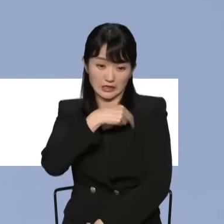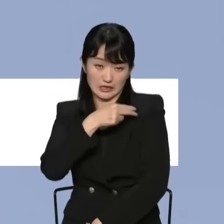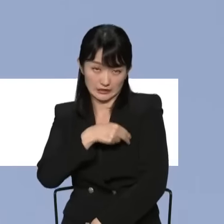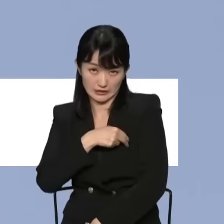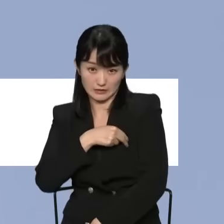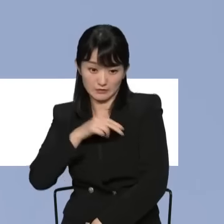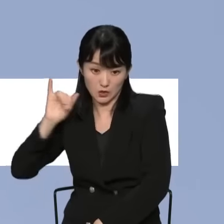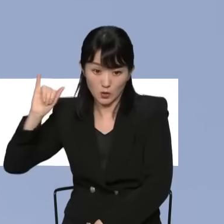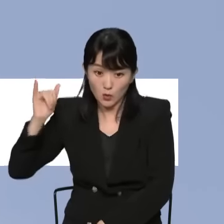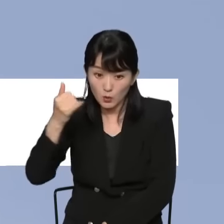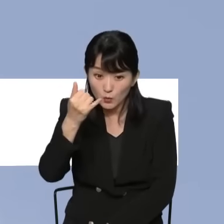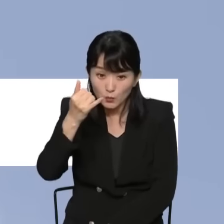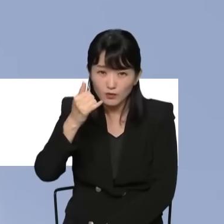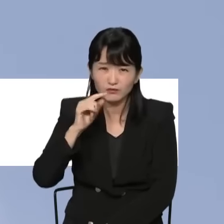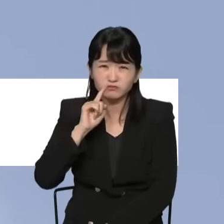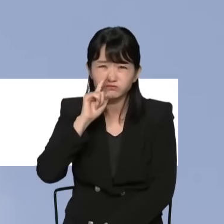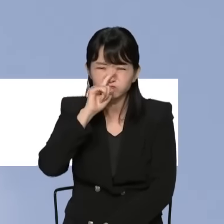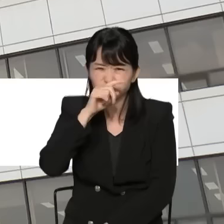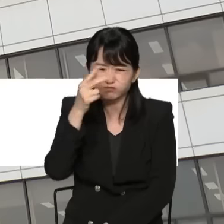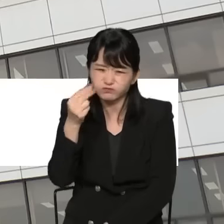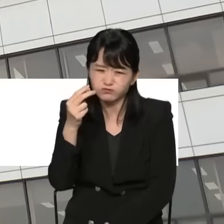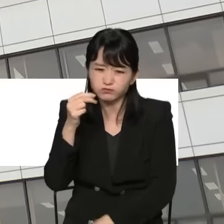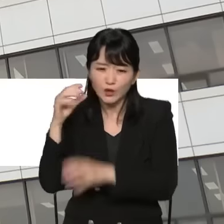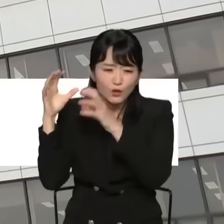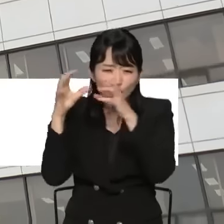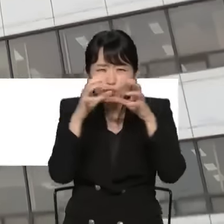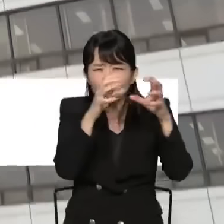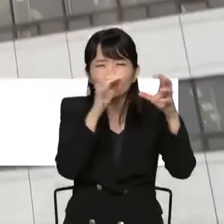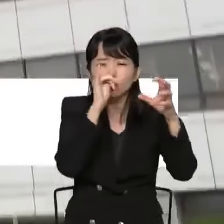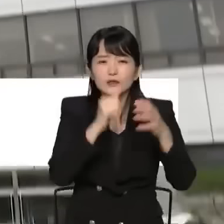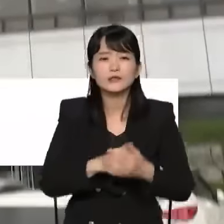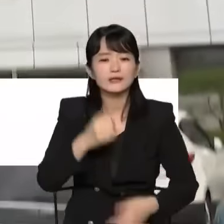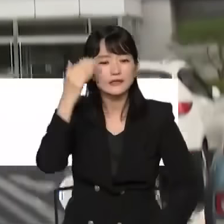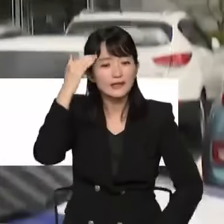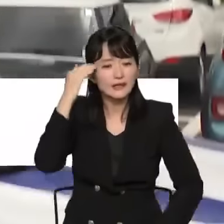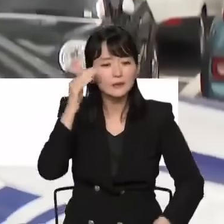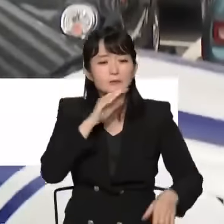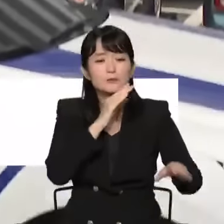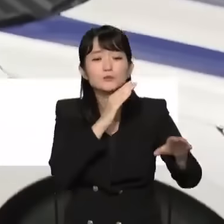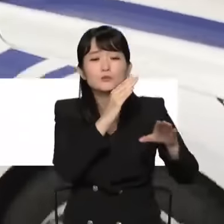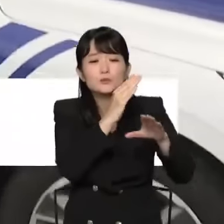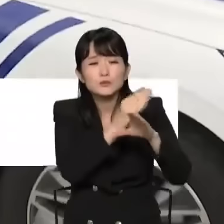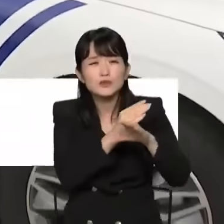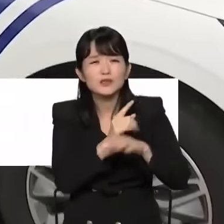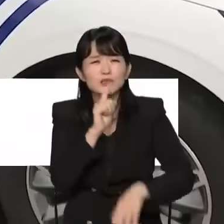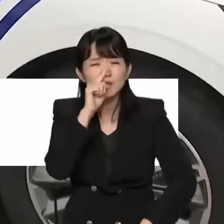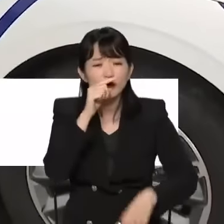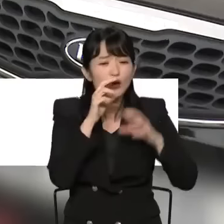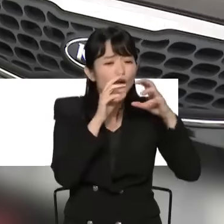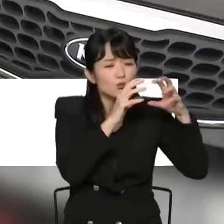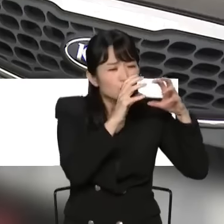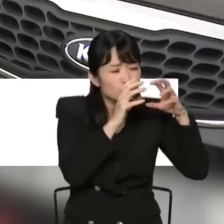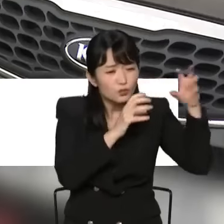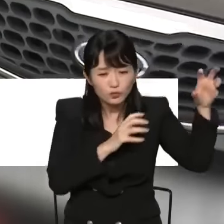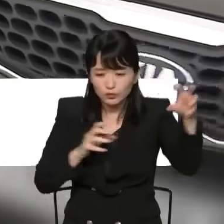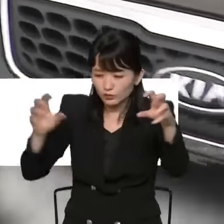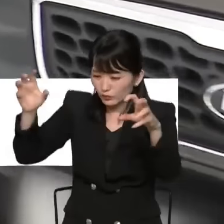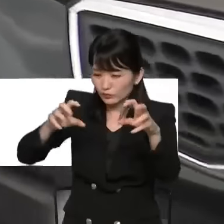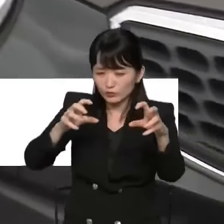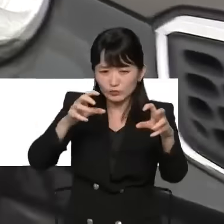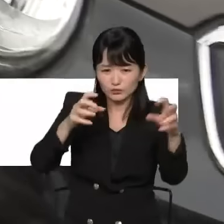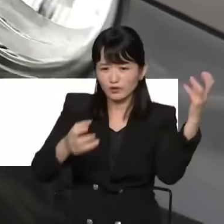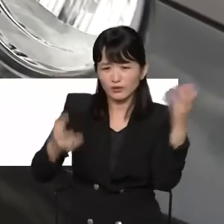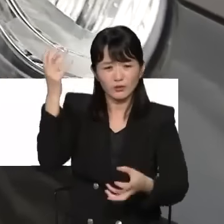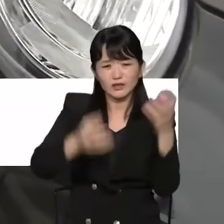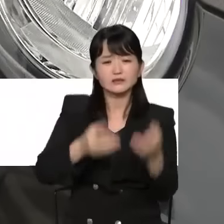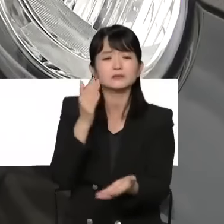무인기를 갈고 오물 풍선을 날릴 가능성이 높다. 남북한이 풍선 같은 게 있잖아요. 이런 것을 서로 보내지 말자고 유예 조치라는